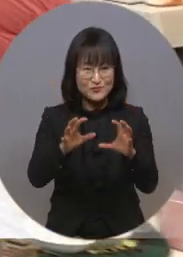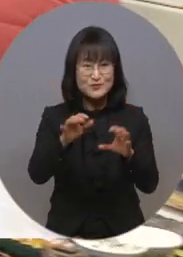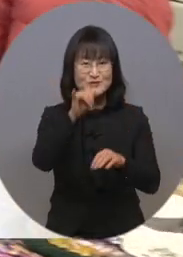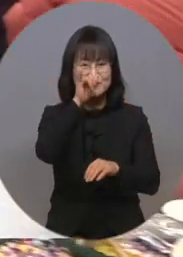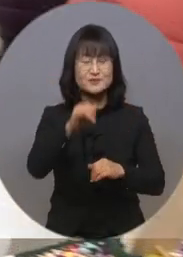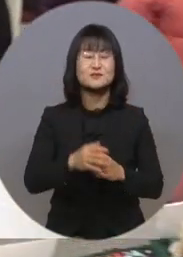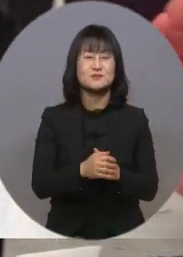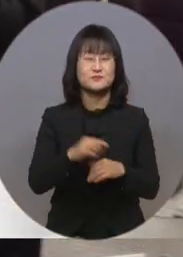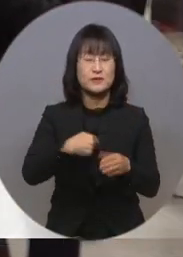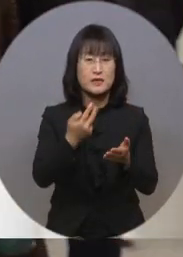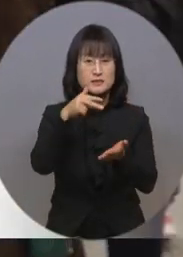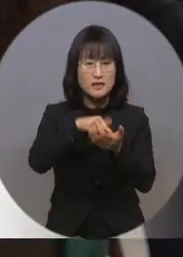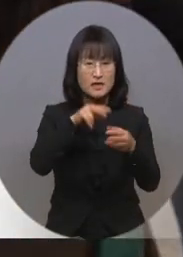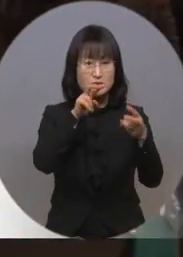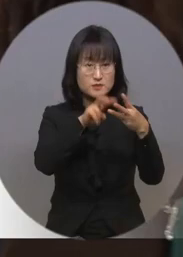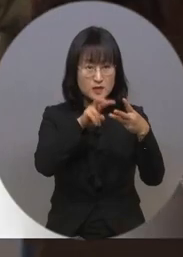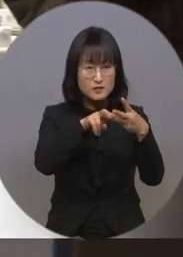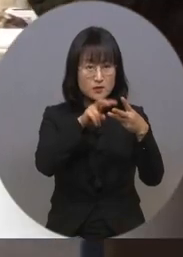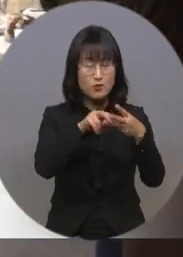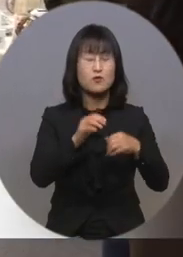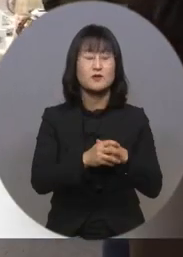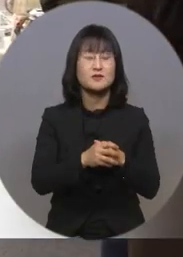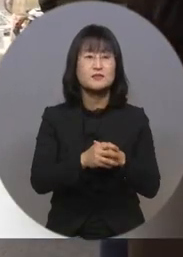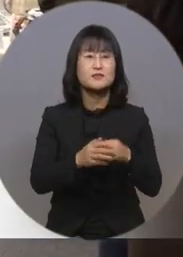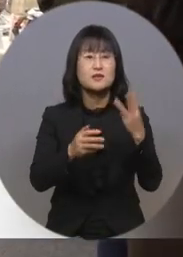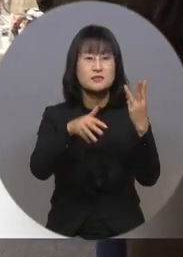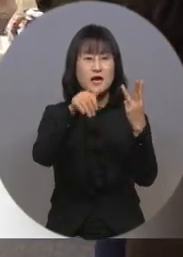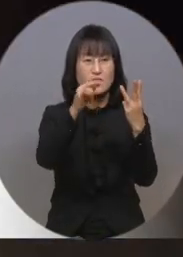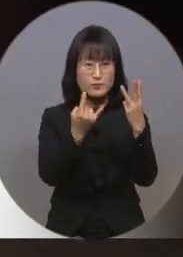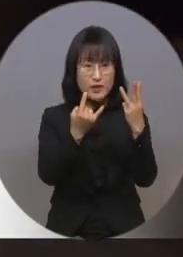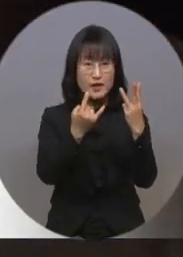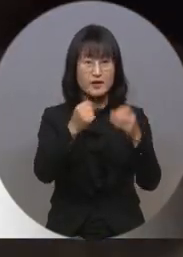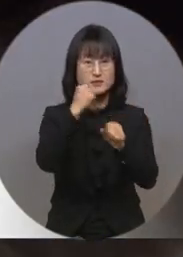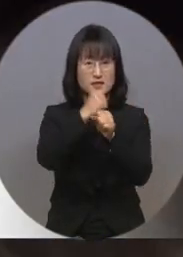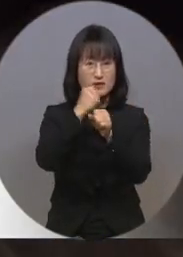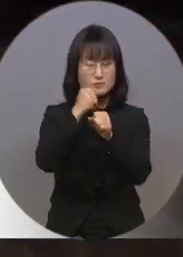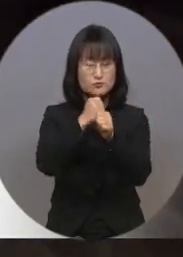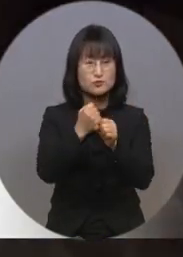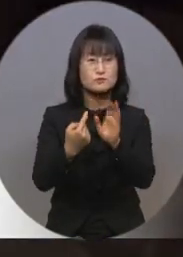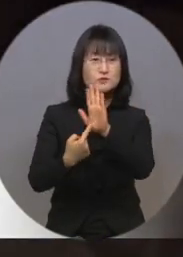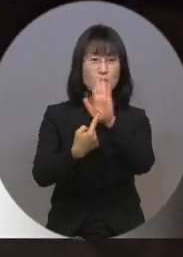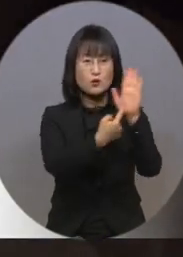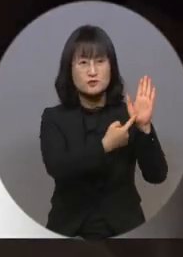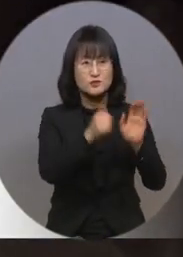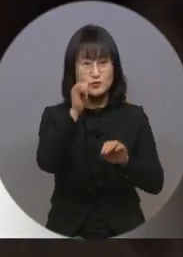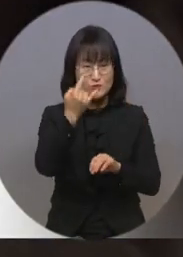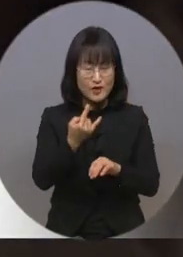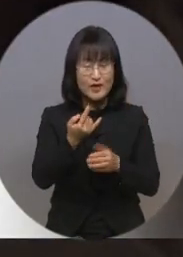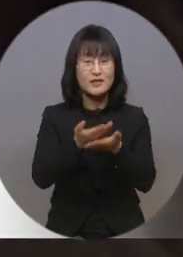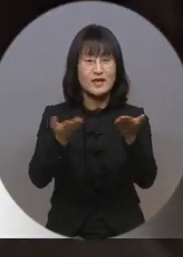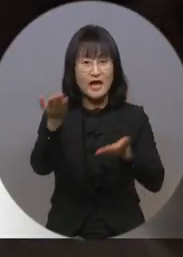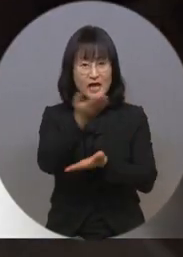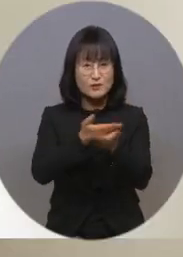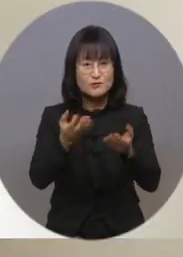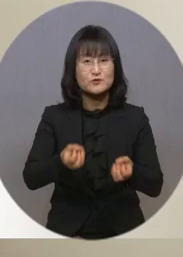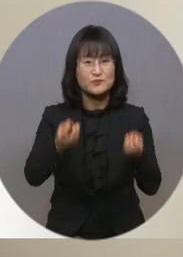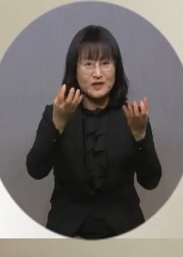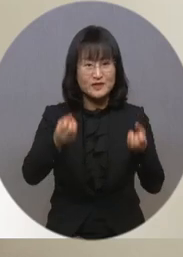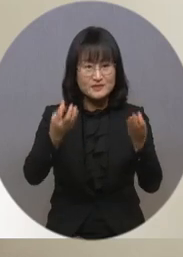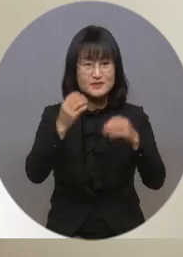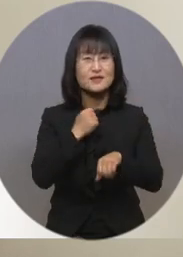지적장애인 자립지원센터에서 진행하는 제3회 작품 전시회 및 나눔 행사가 지난달 27일부터